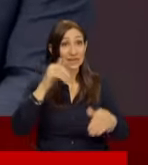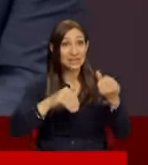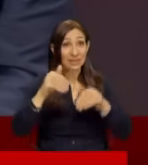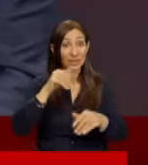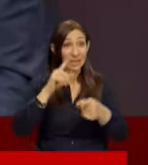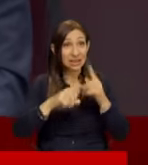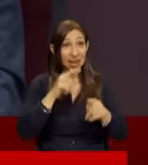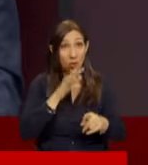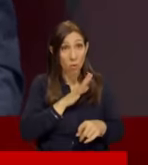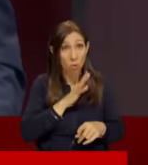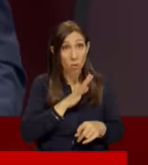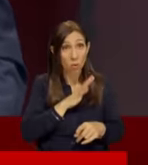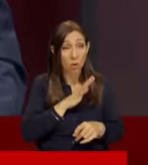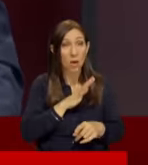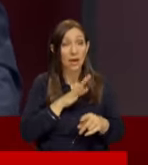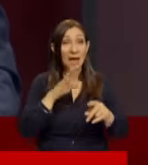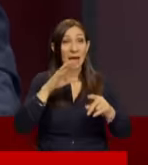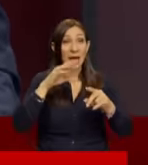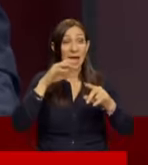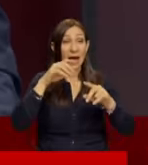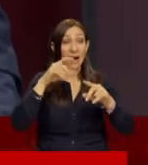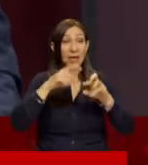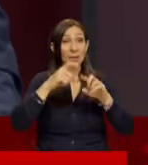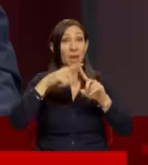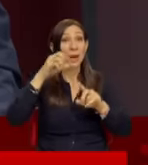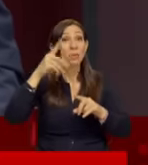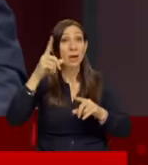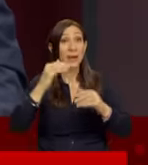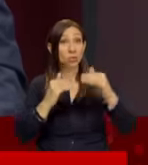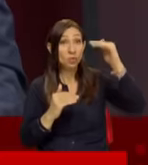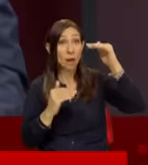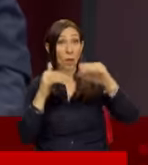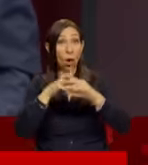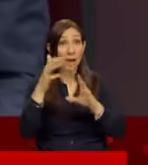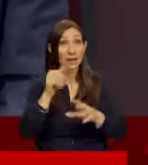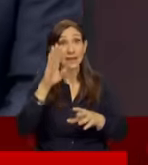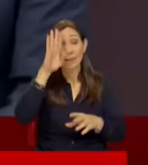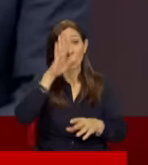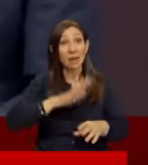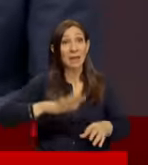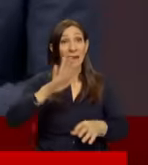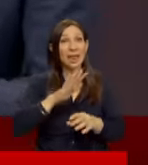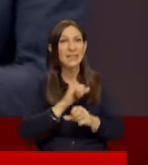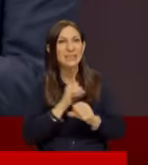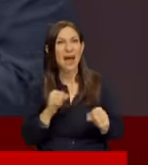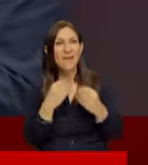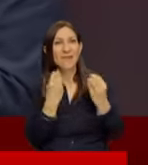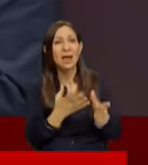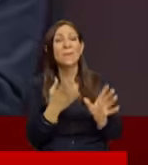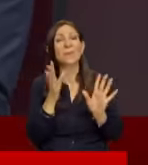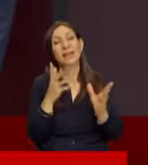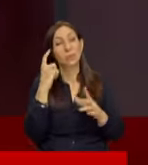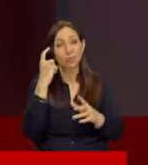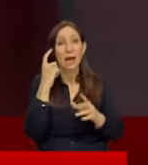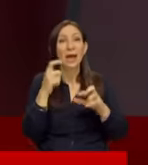seçiminde Kılıçdaroğlu Recep Tayyip Erdoğan'dan yüksek oy aldığı için İstanbul'un genelini olumsuz etkilememek